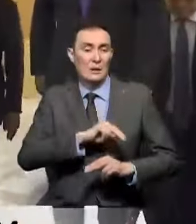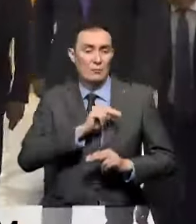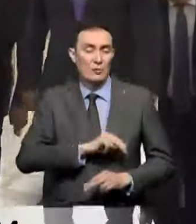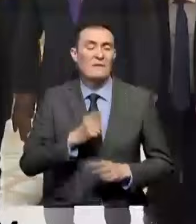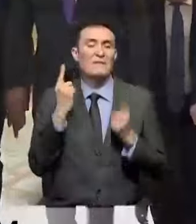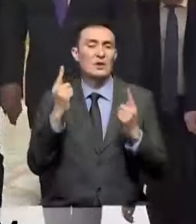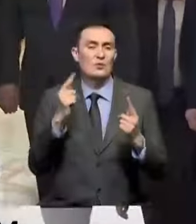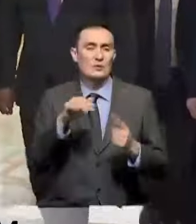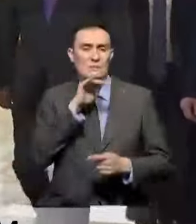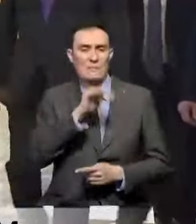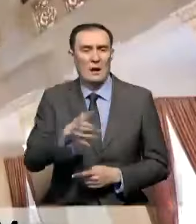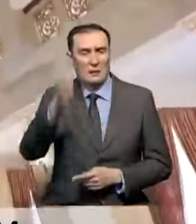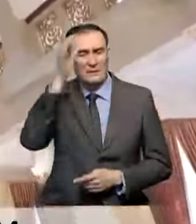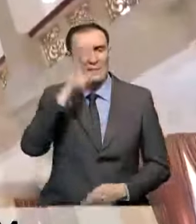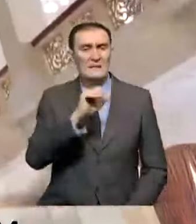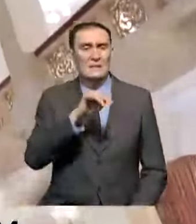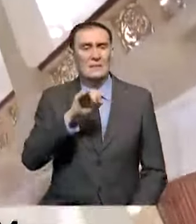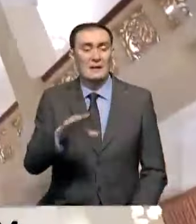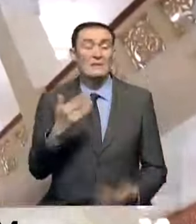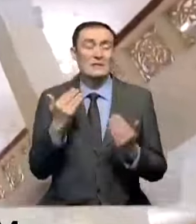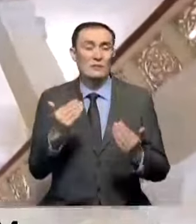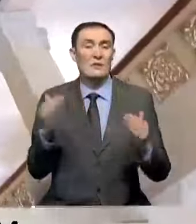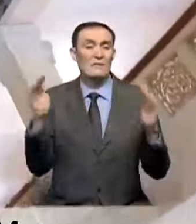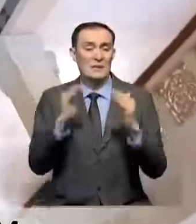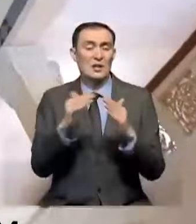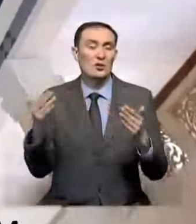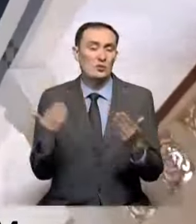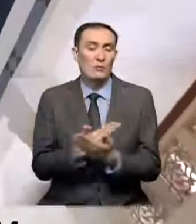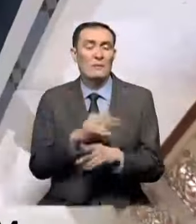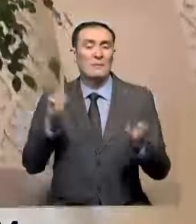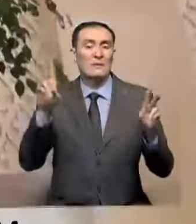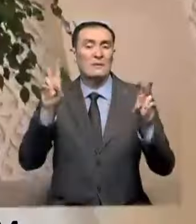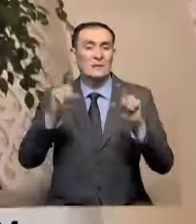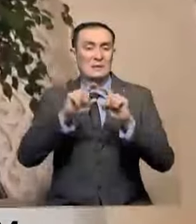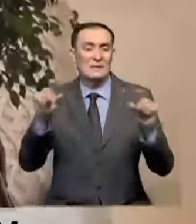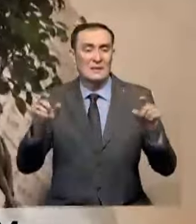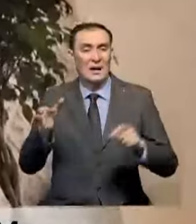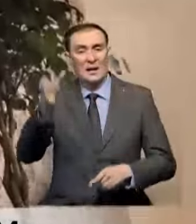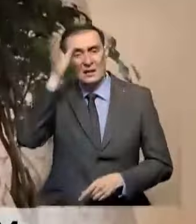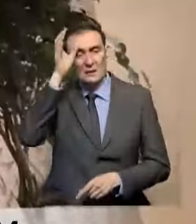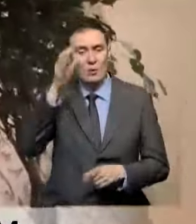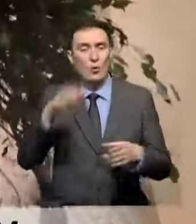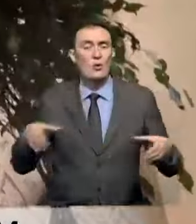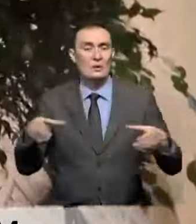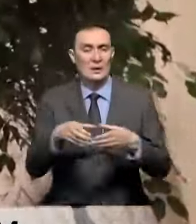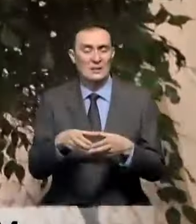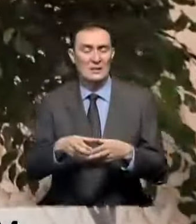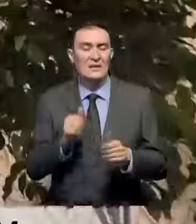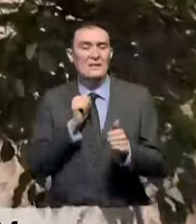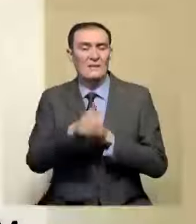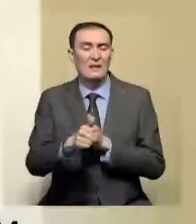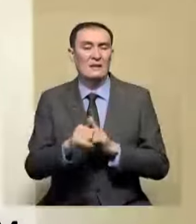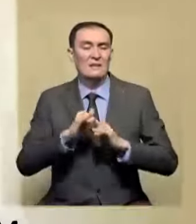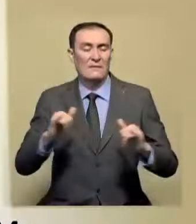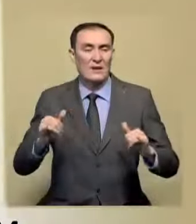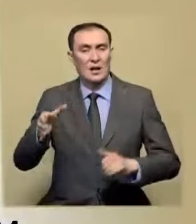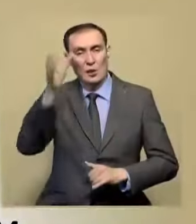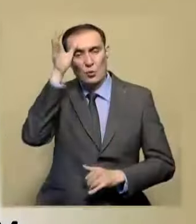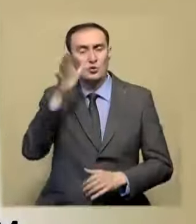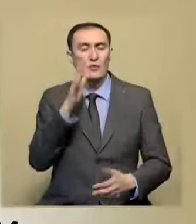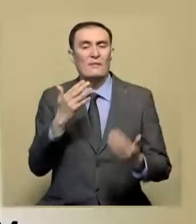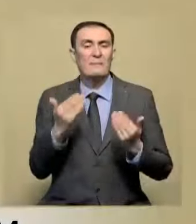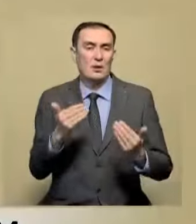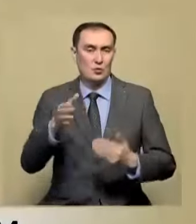выдающийся академик хаш Сатпаев сегодня в здании с новым названием ЛМ ордос двигают вперёд науку уже